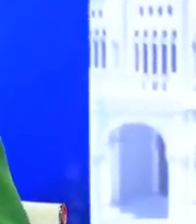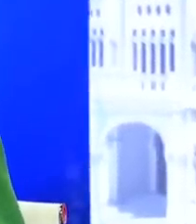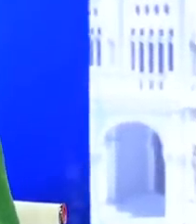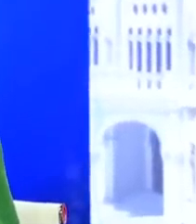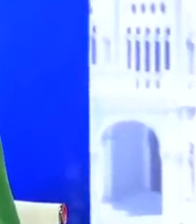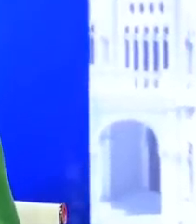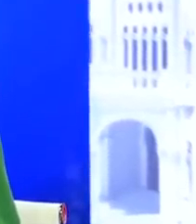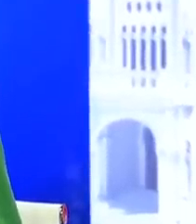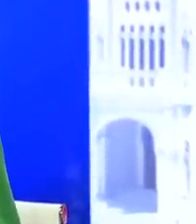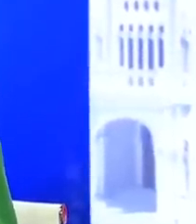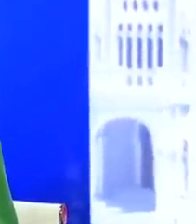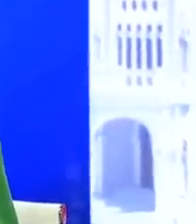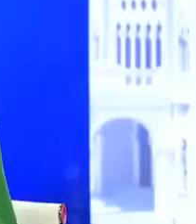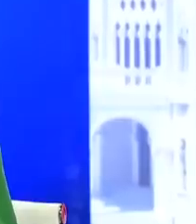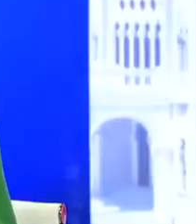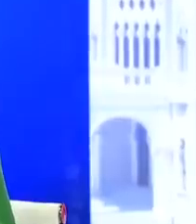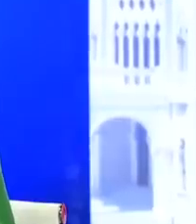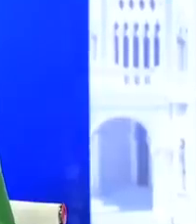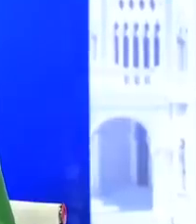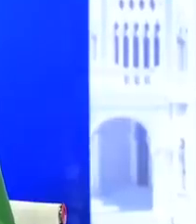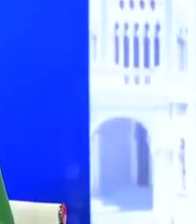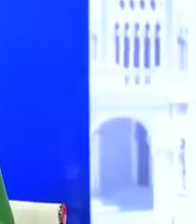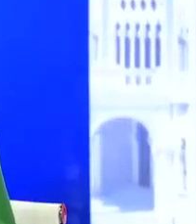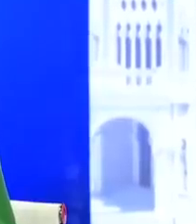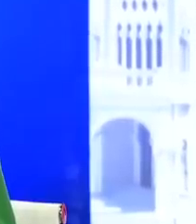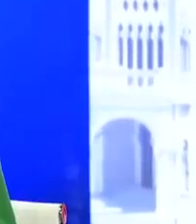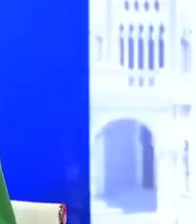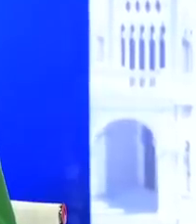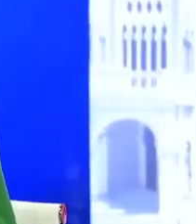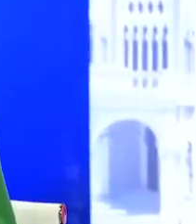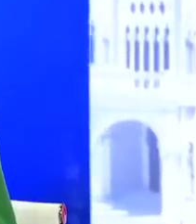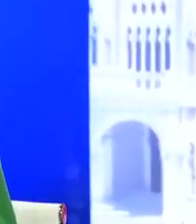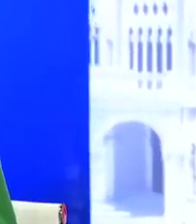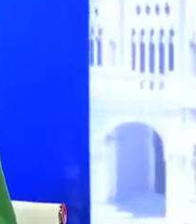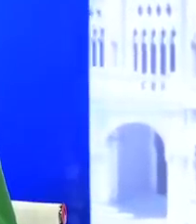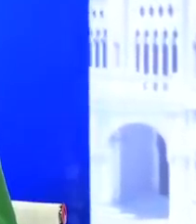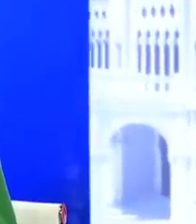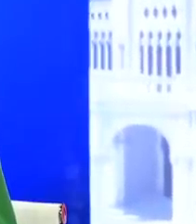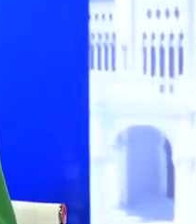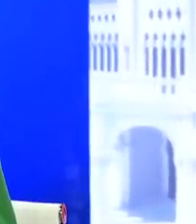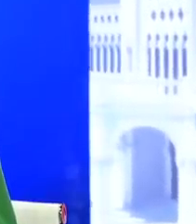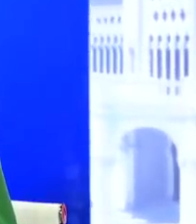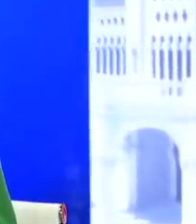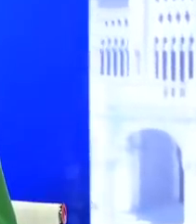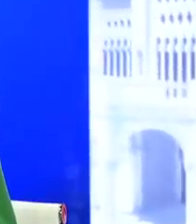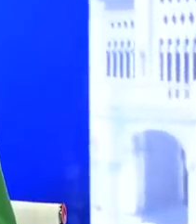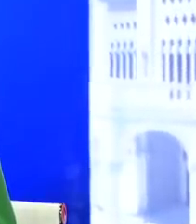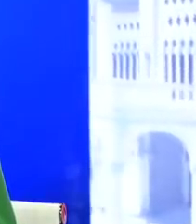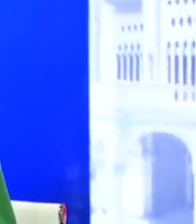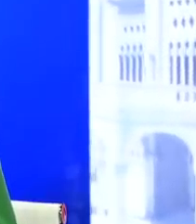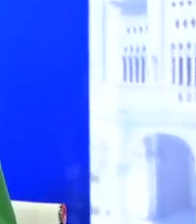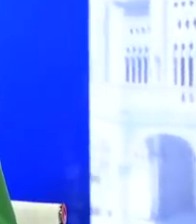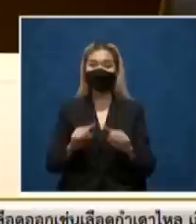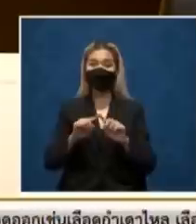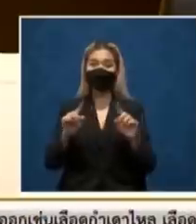น้ากี่วันว่าจะถูกเสนอชื่อคะ ก็ล่วงหน้าวันนะฮะก็มีการประชุมกรรมการบริหารและก็ส.ส.ในพรรคนะครับแล้วมติ